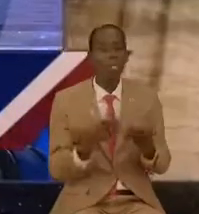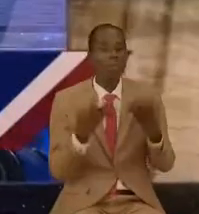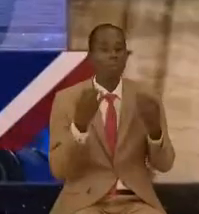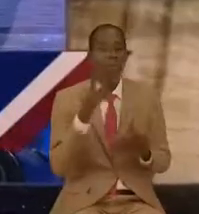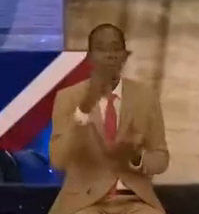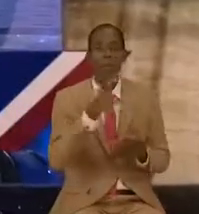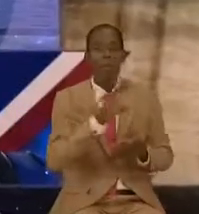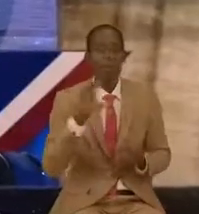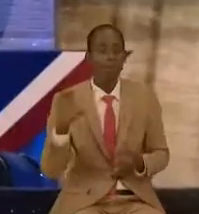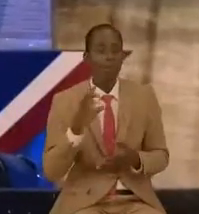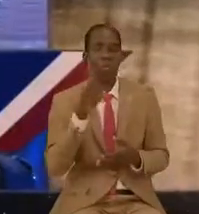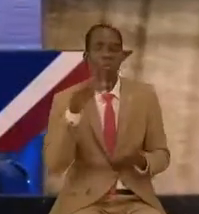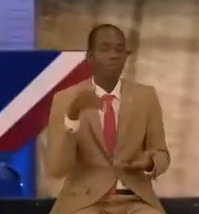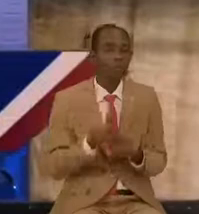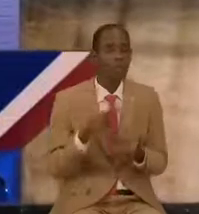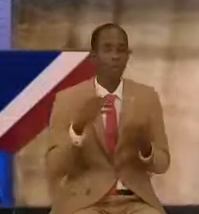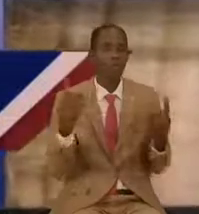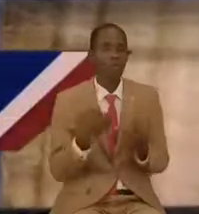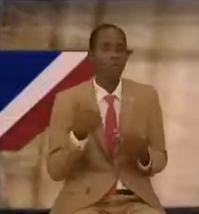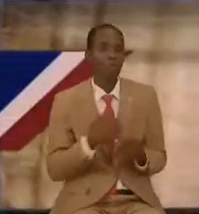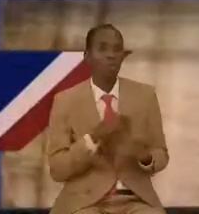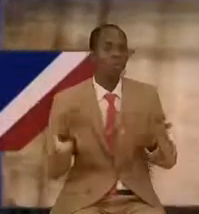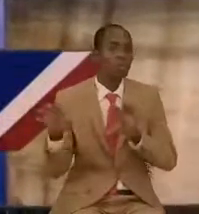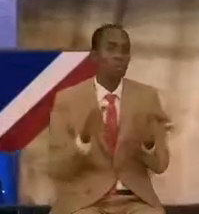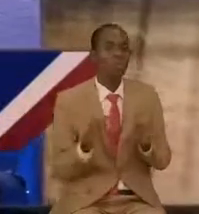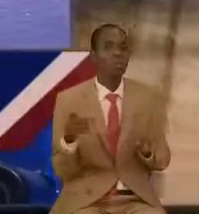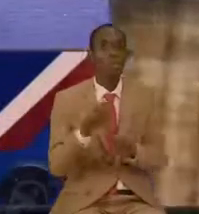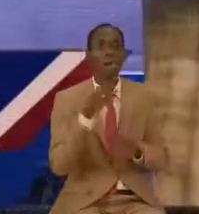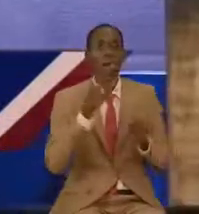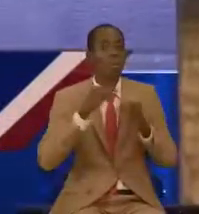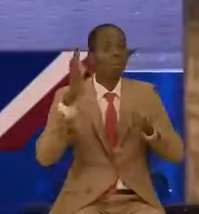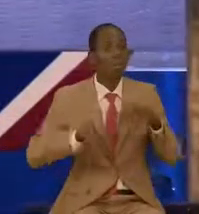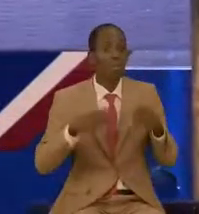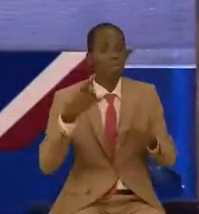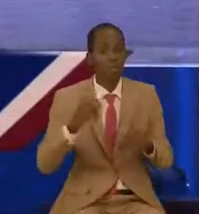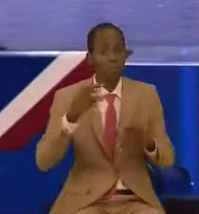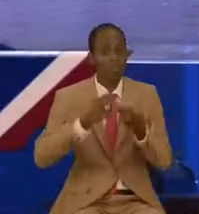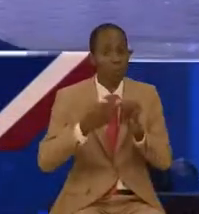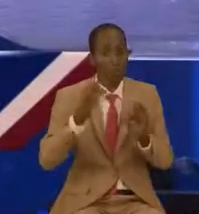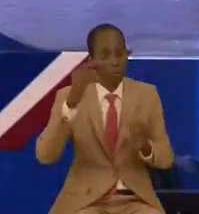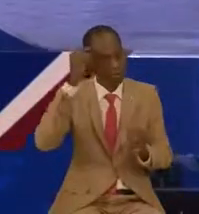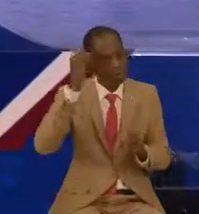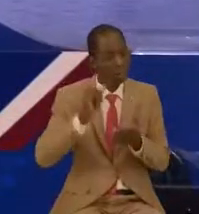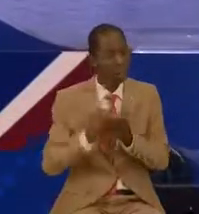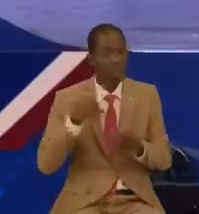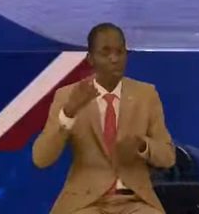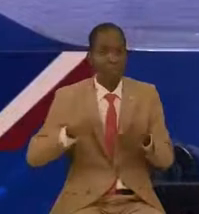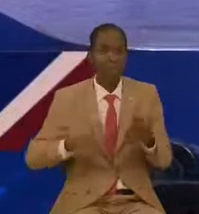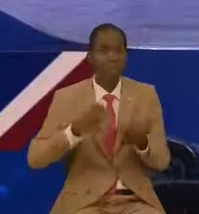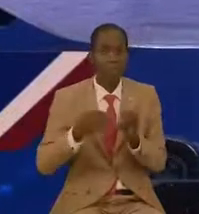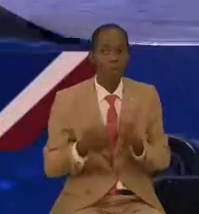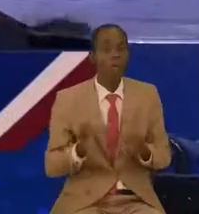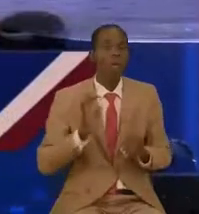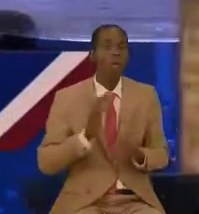les milliers de péchés commis, c'est plus que les cheveux de notre tête. On ne